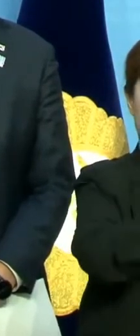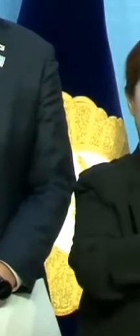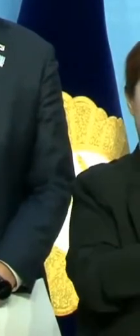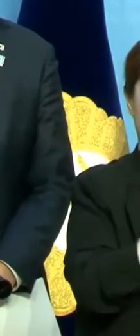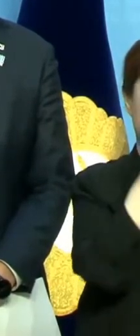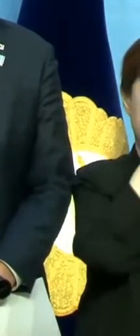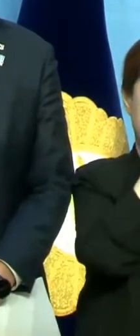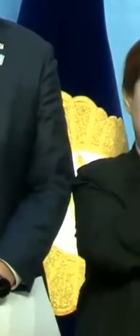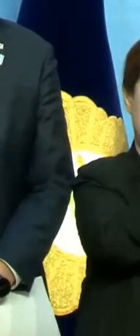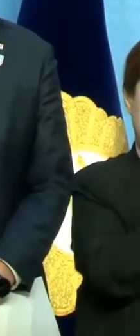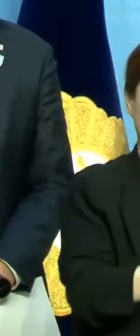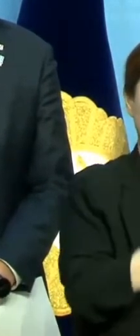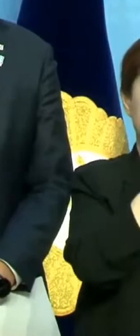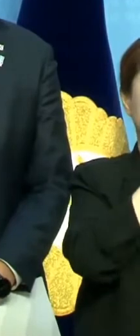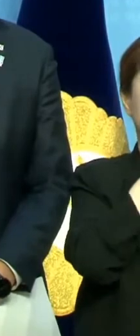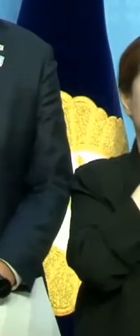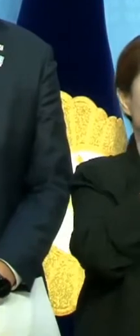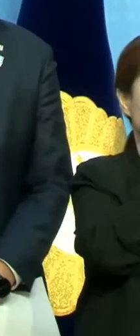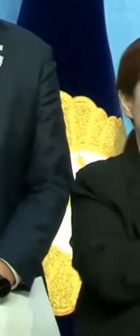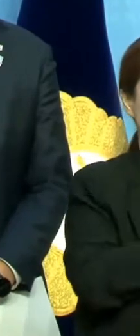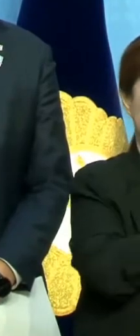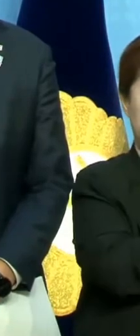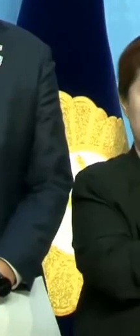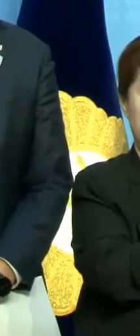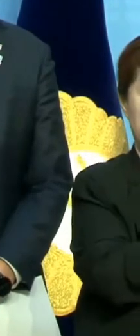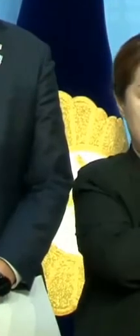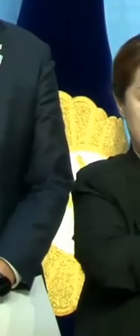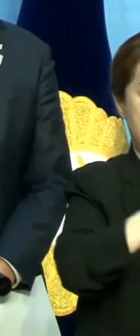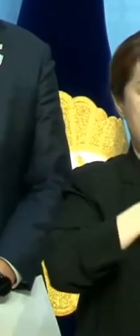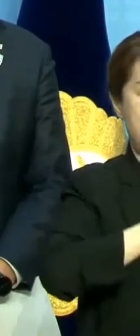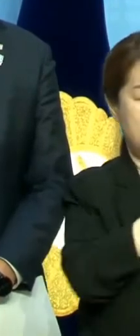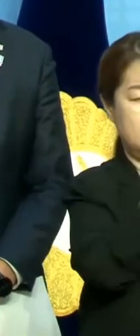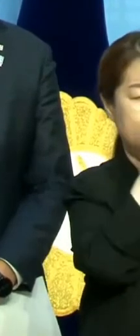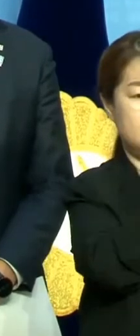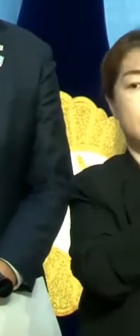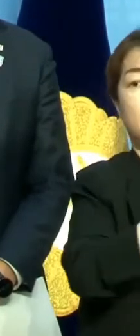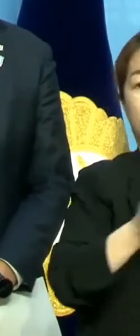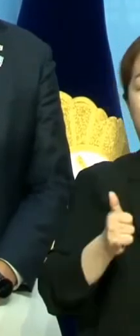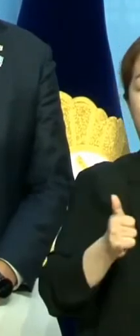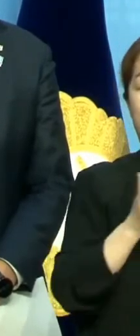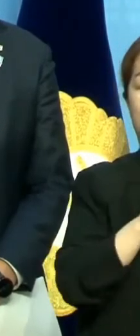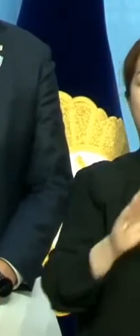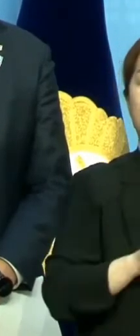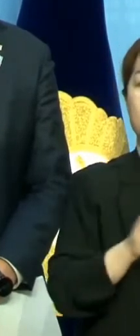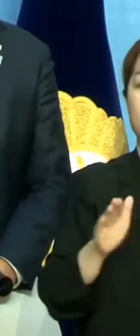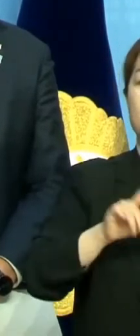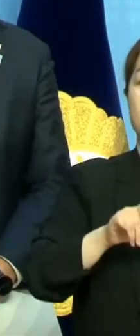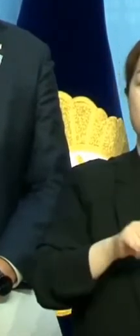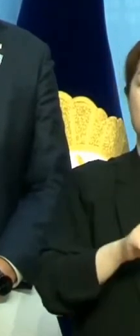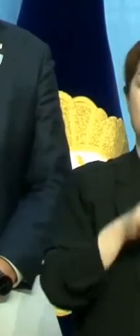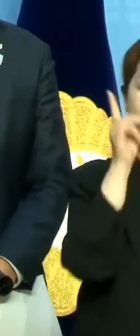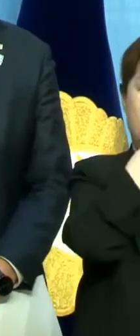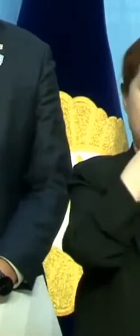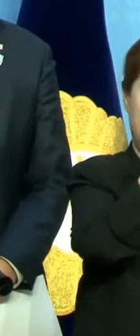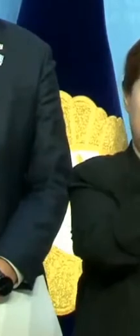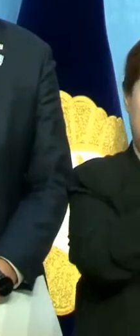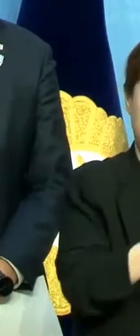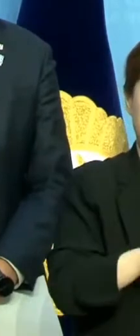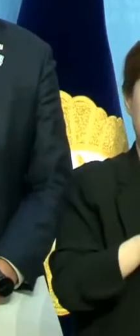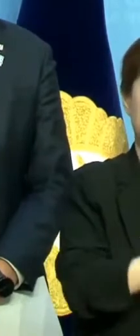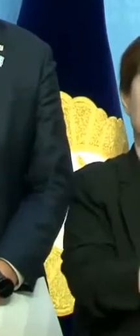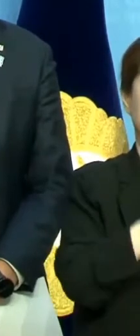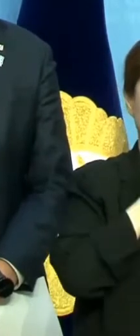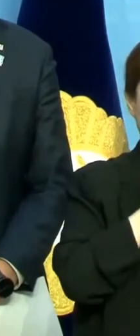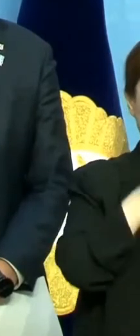사실입니다. 하지만 고 선수를 잘 아는 이들과 유가족은 악성 댓글이 극단적